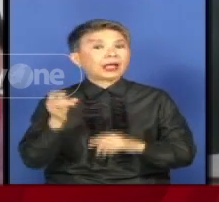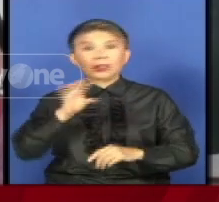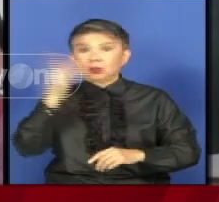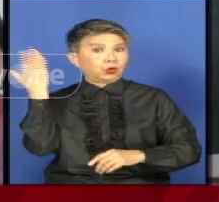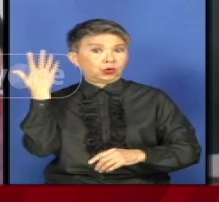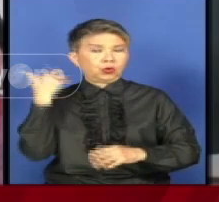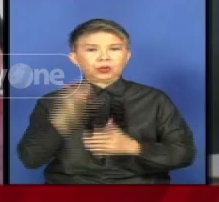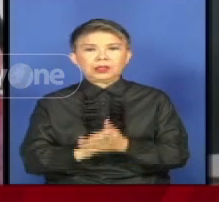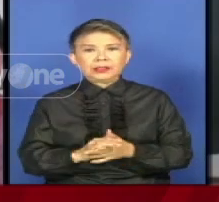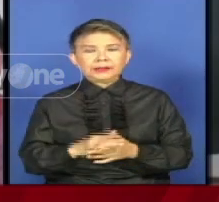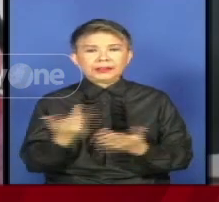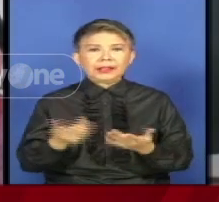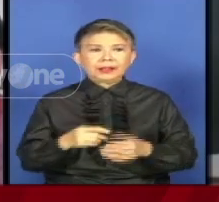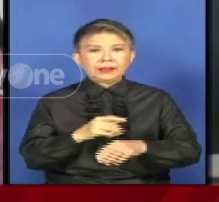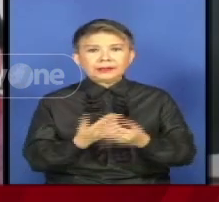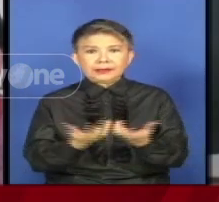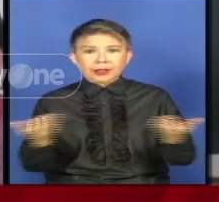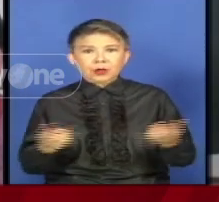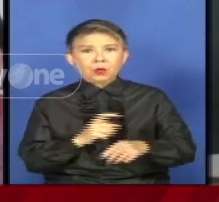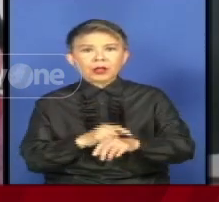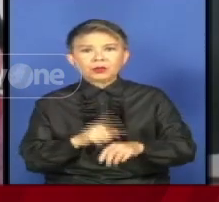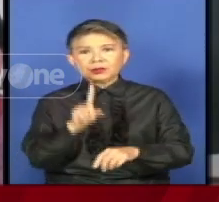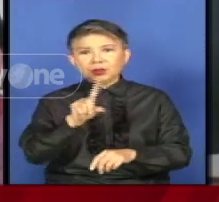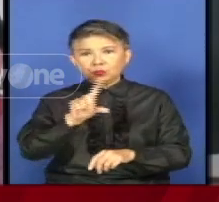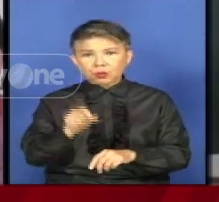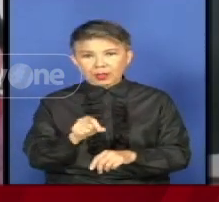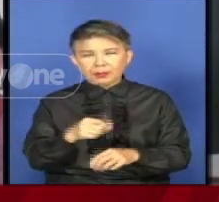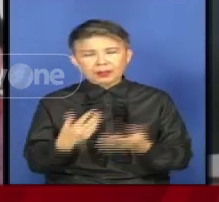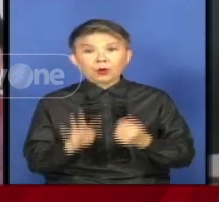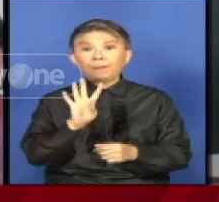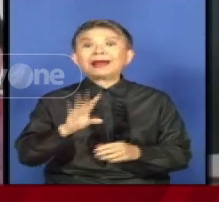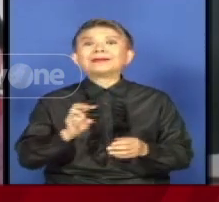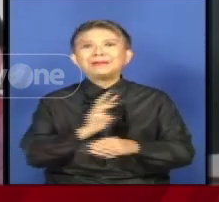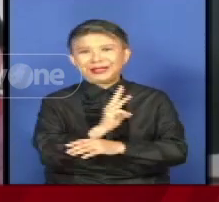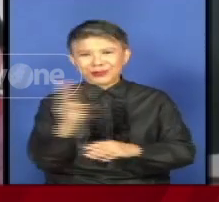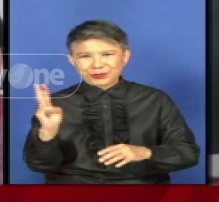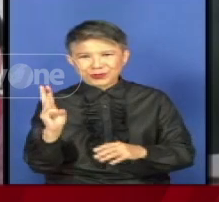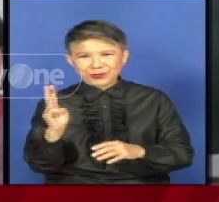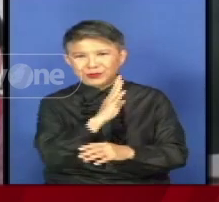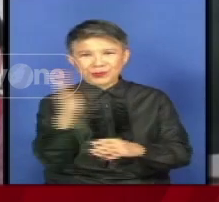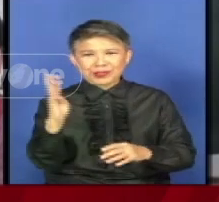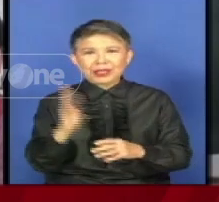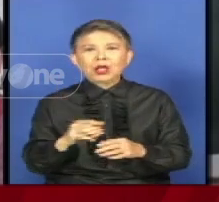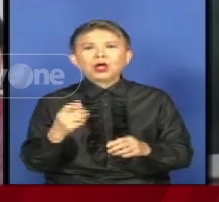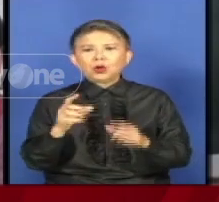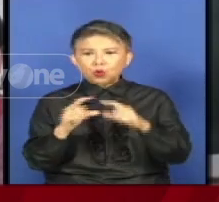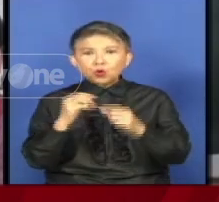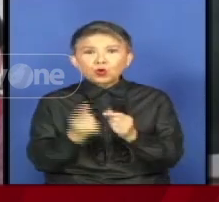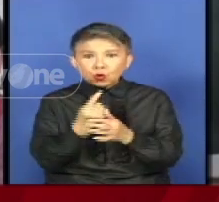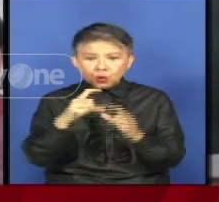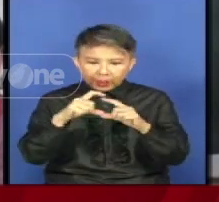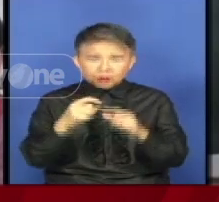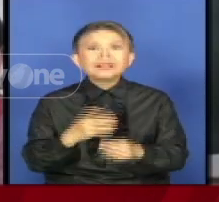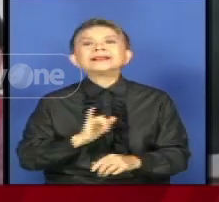Jadi diberikan selisih waktunya itu 1 bulan atau 4 minggu. Dosisnya pun sama. Kemudian juga